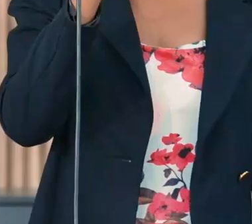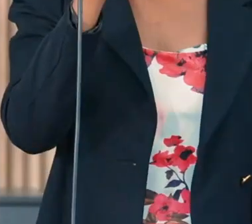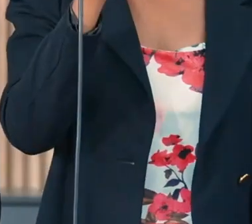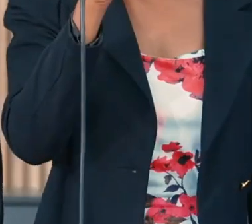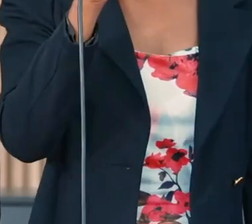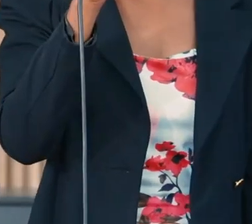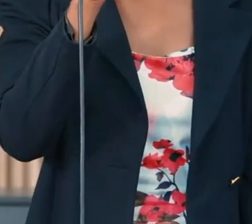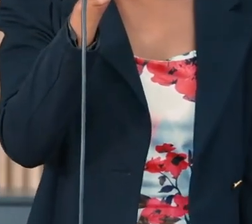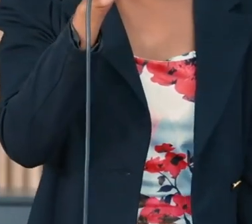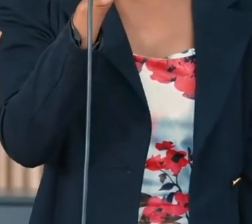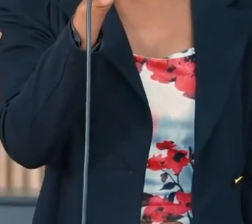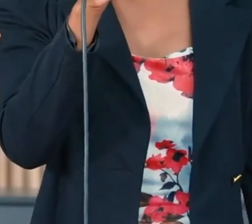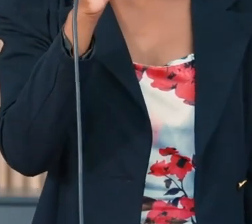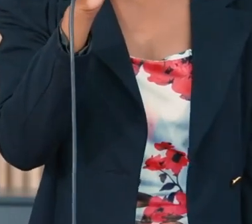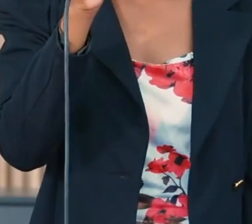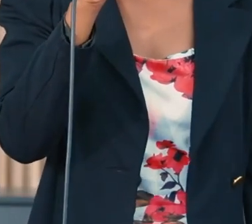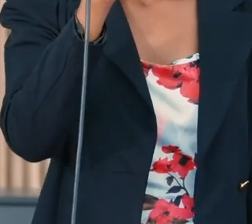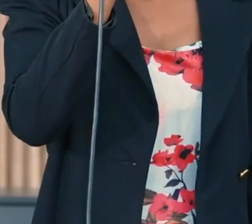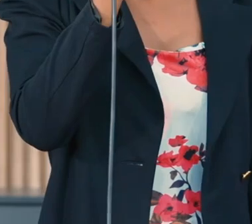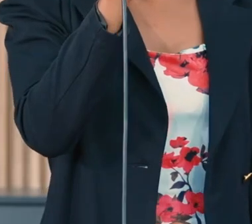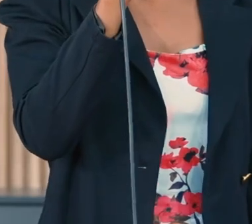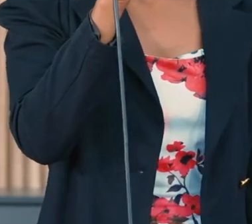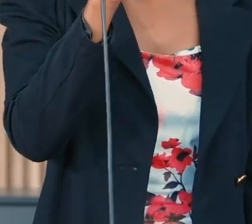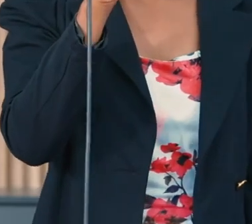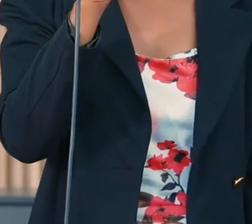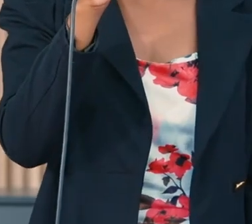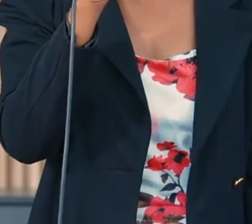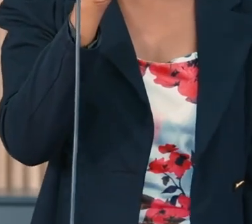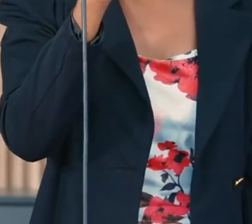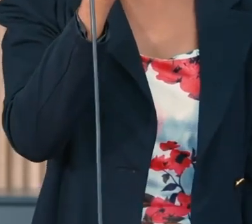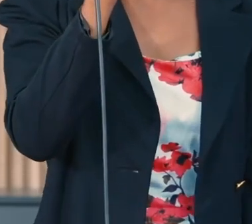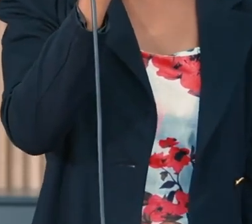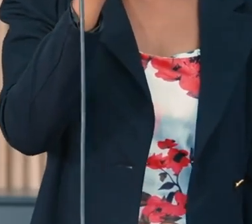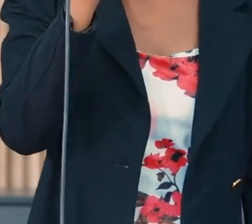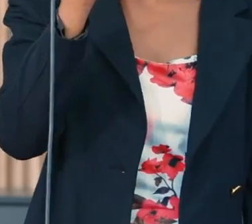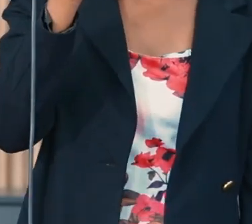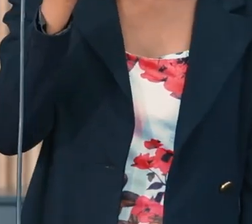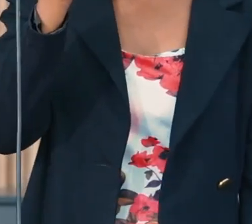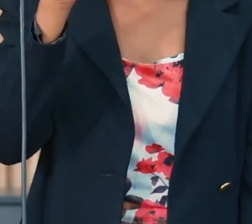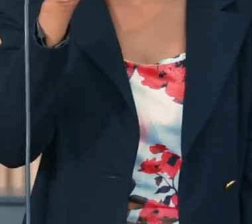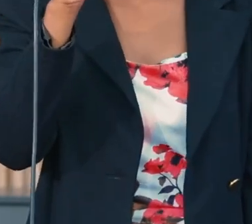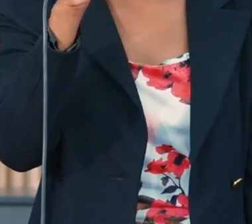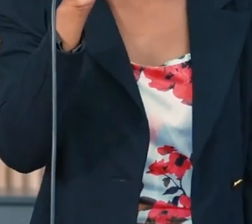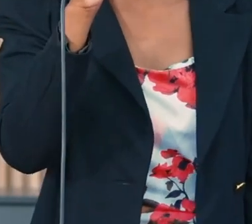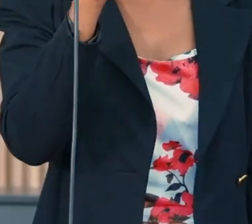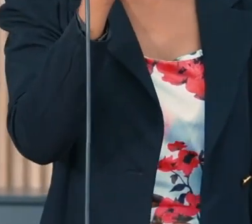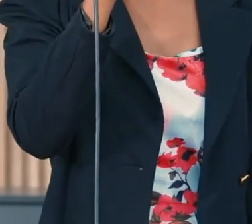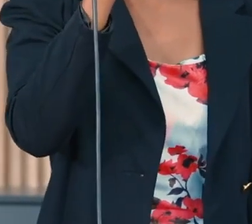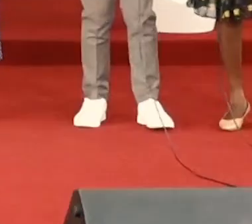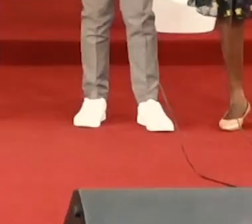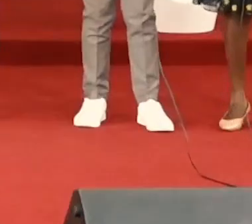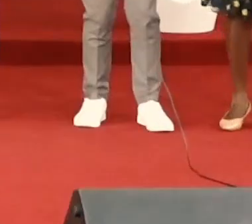rakanaka kunesu vafambi, apo tinoenda pasipo,